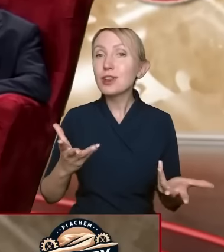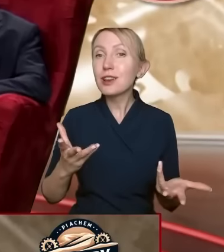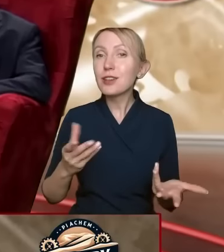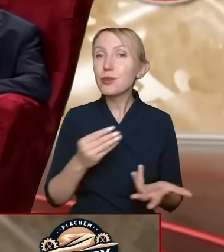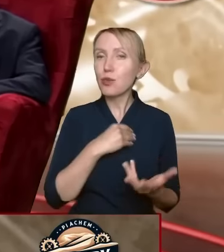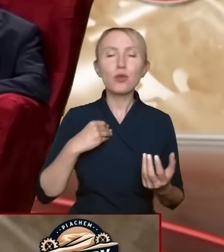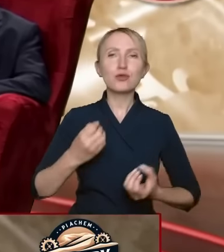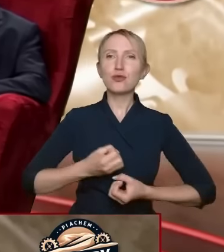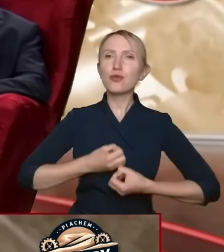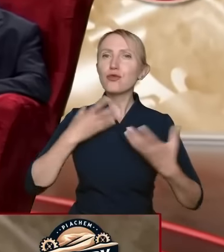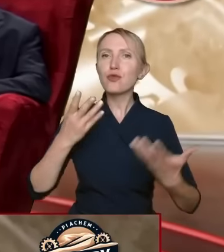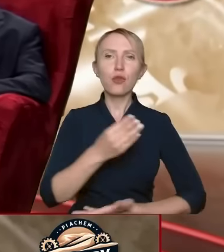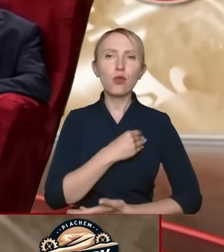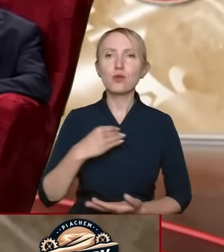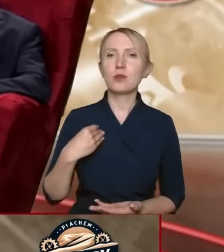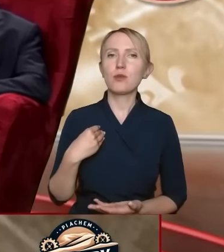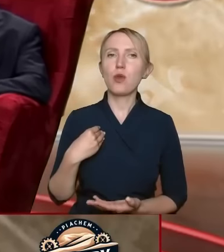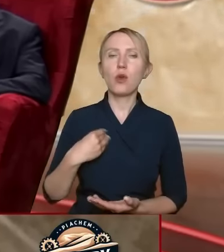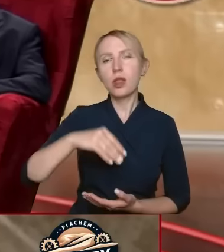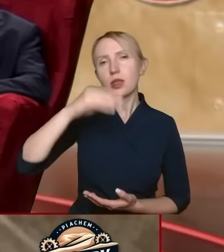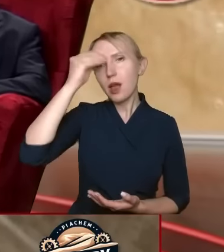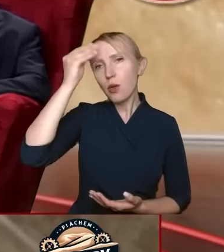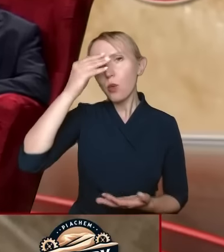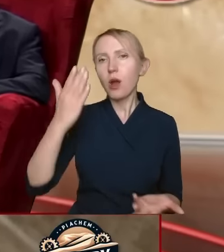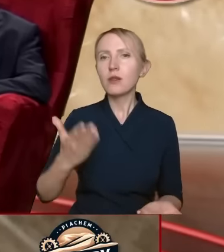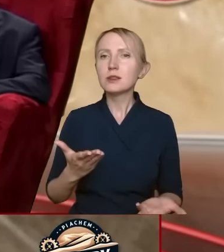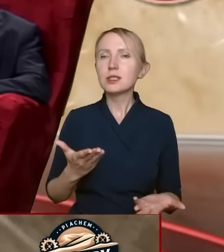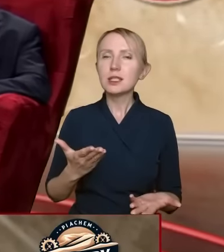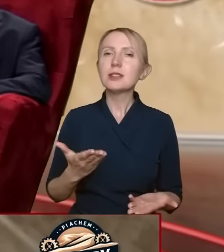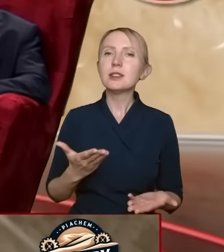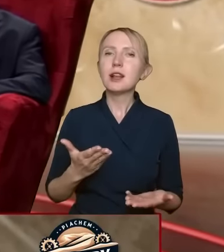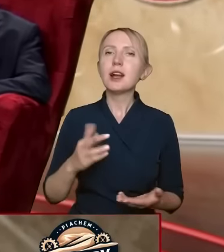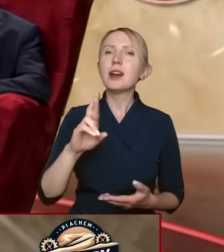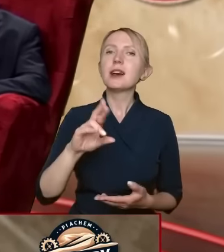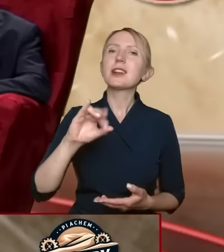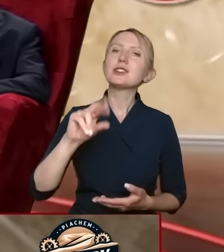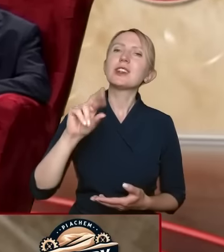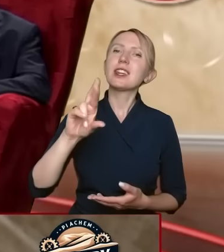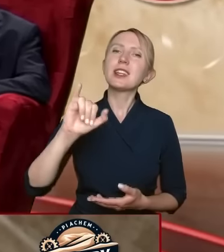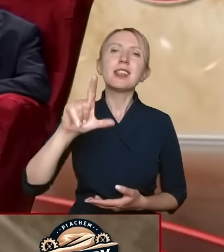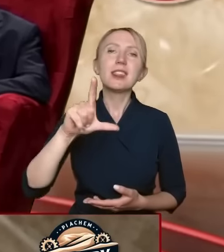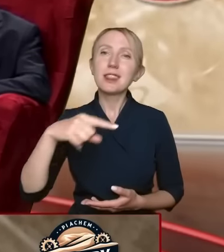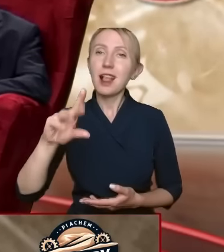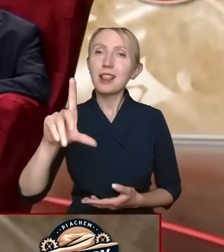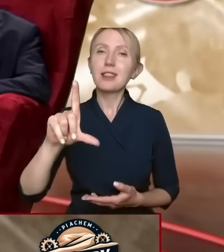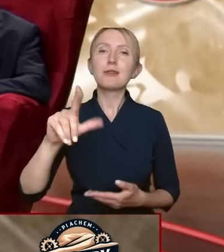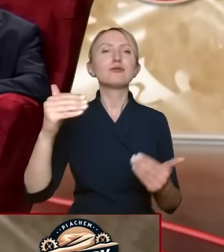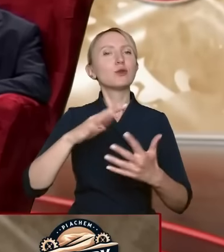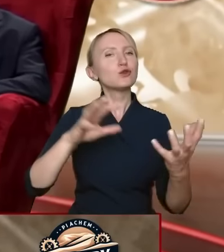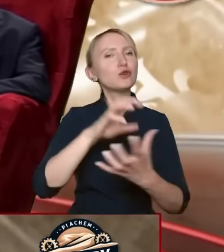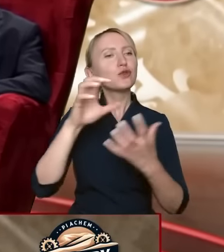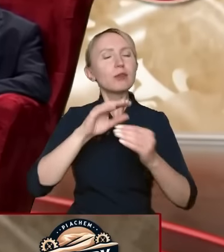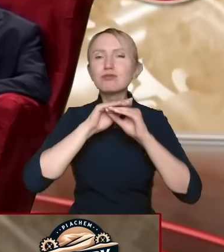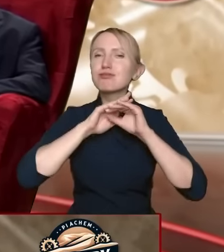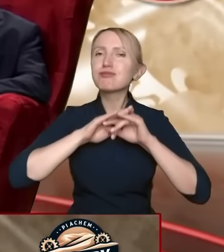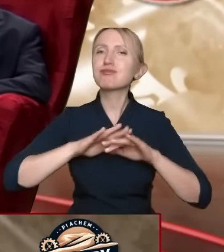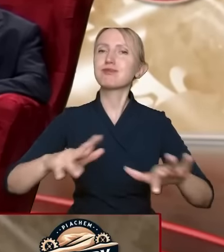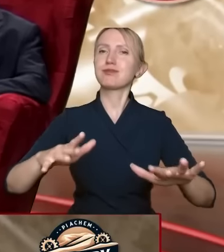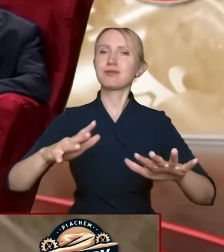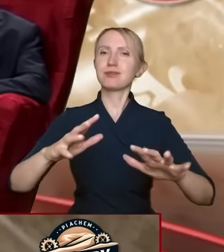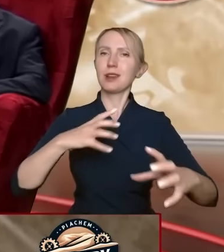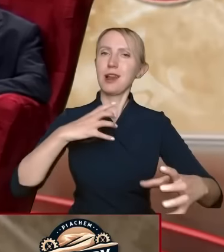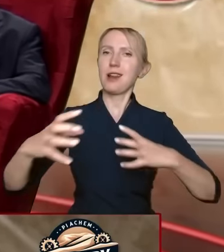twórcy, gdzie byliby polscy naukowcy? Ryszard Riddle może byłby światowej sławy